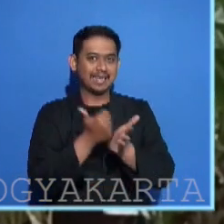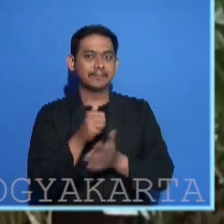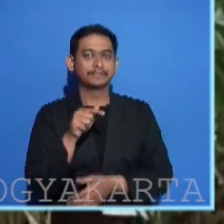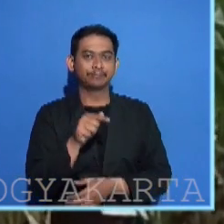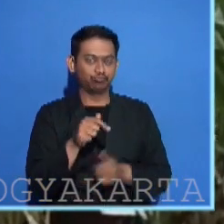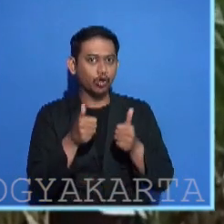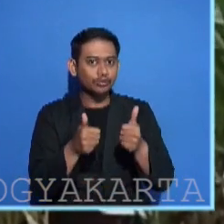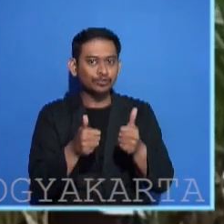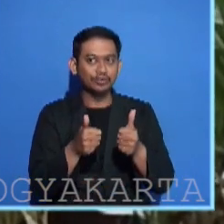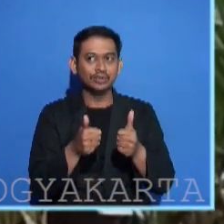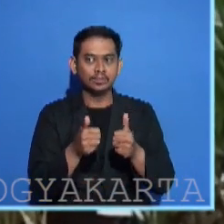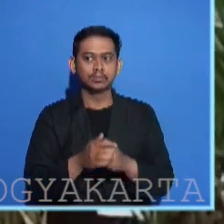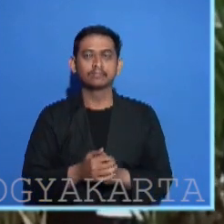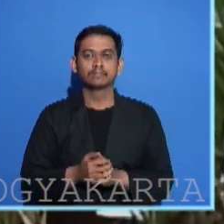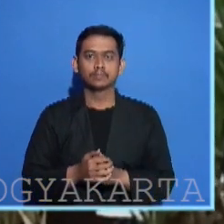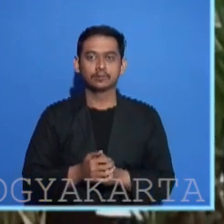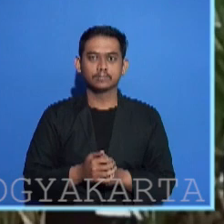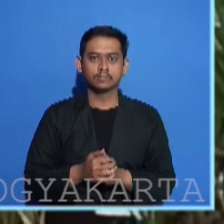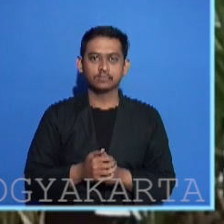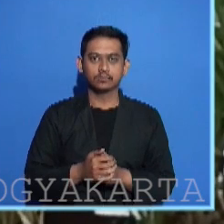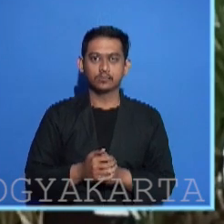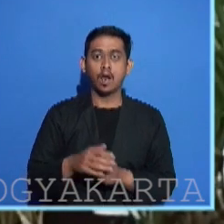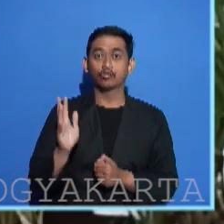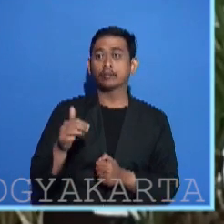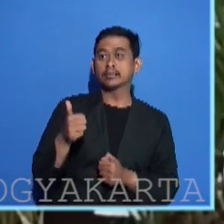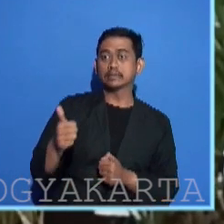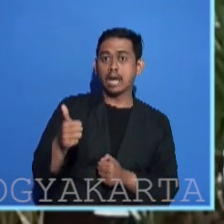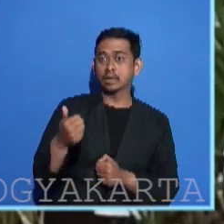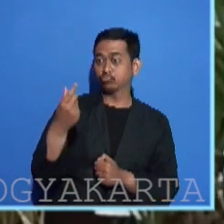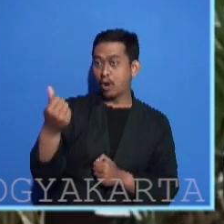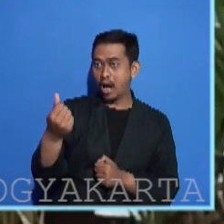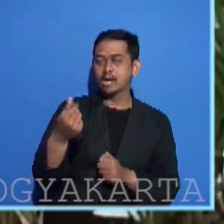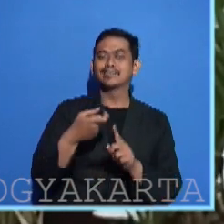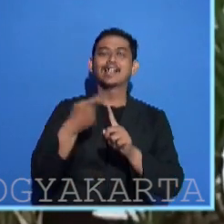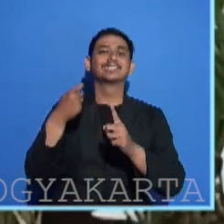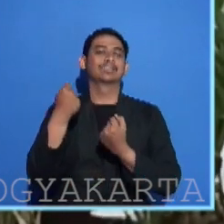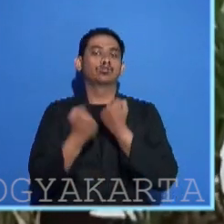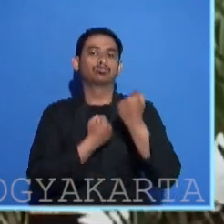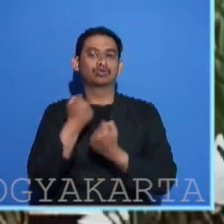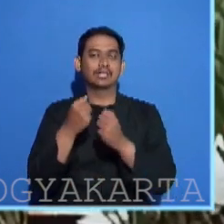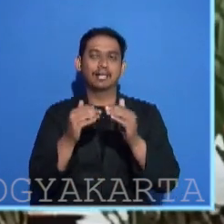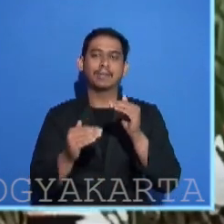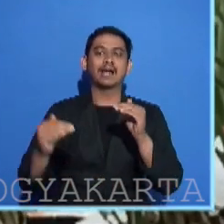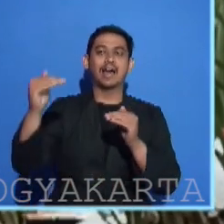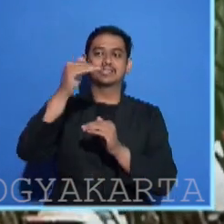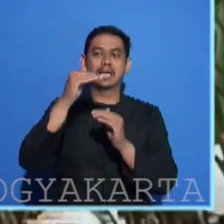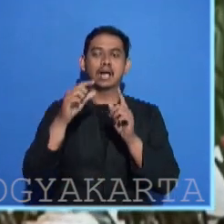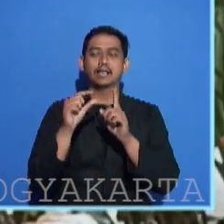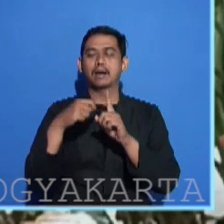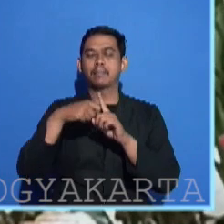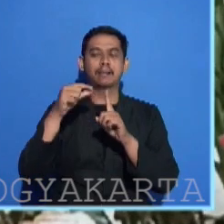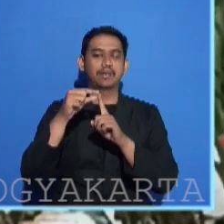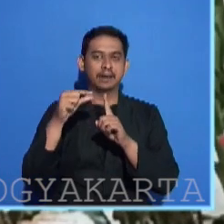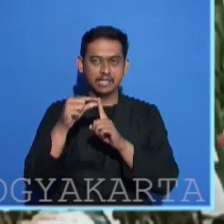nilai kita dapat itu kita dapat uang dari perusahaan Itu ya di atas hpp-nya saja sekarang ini beberapa